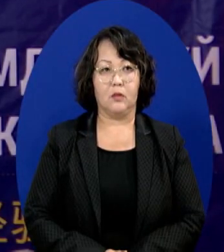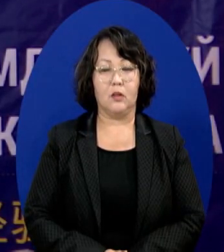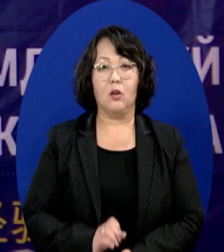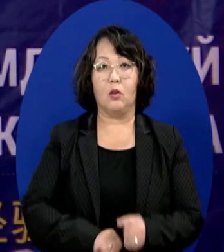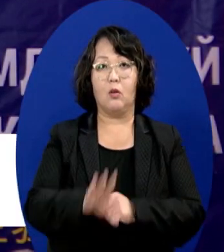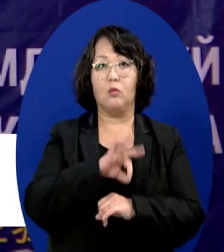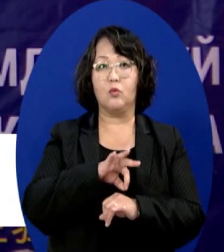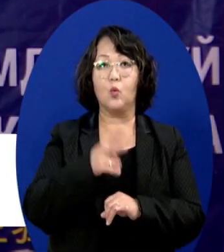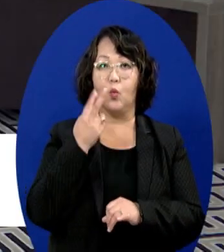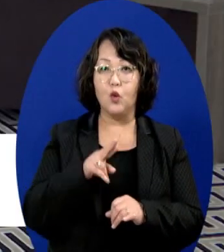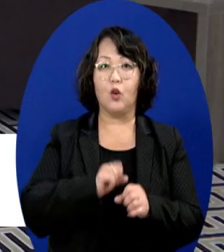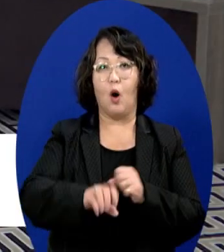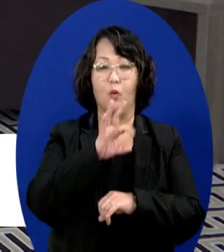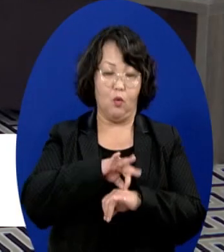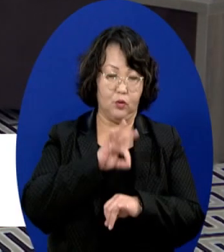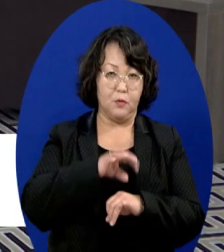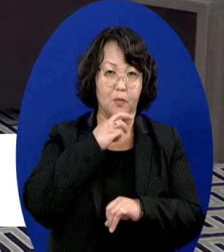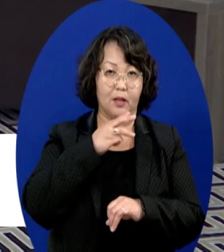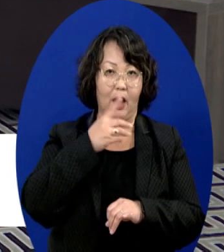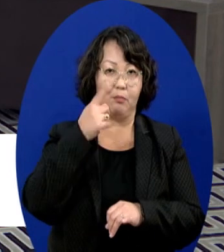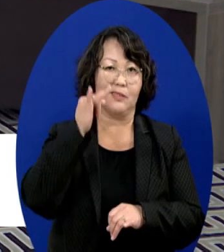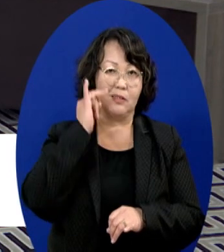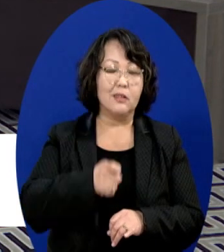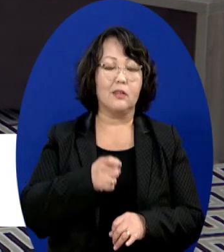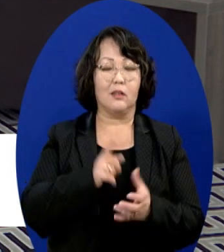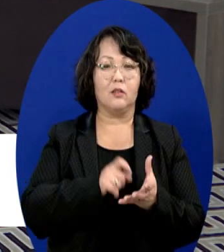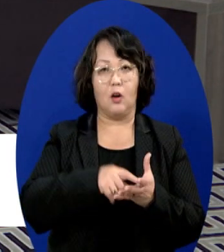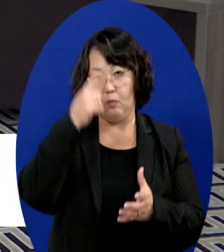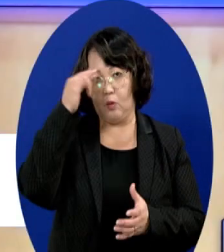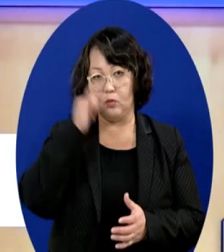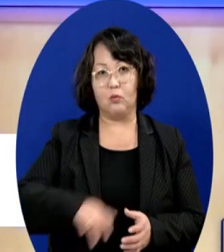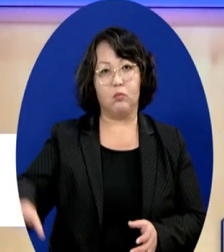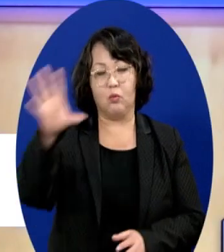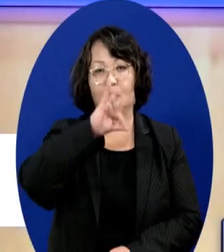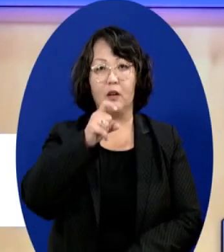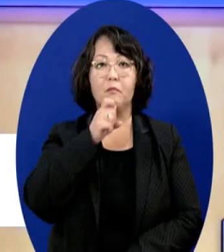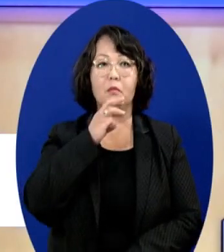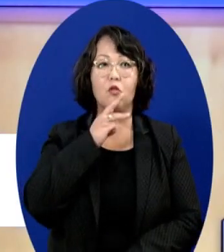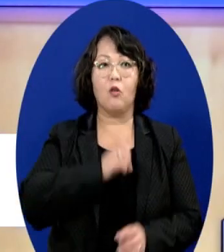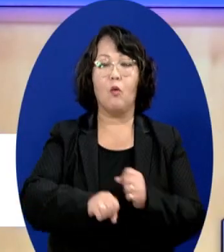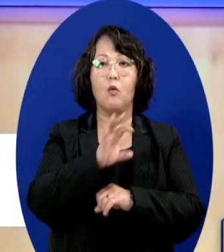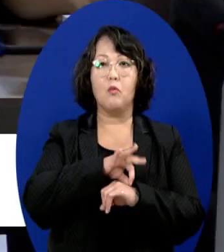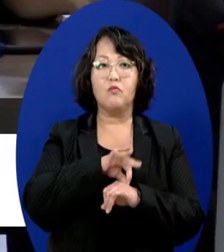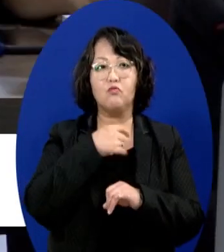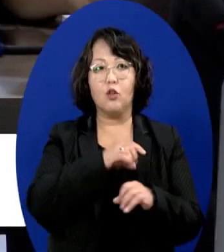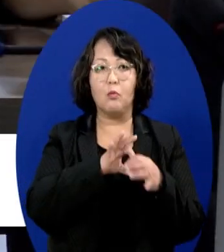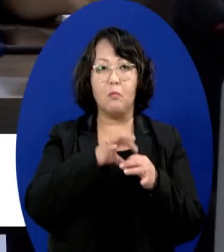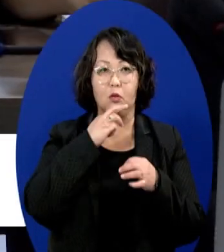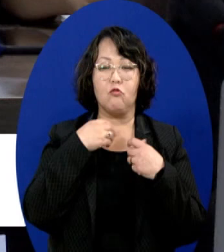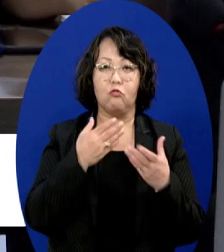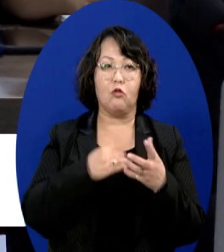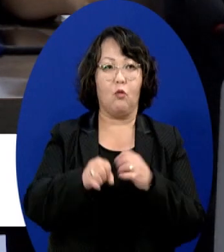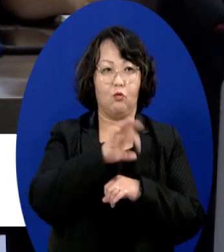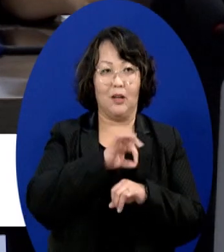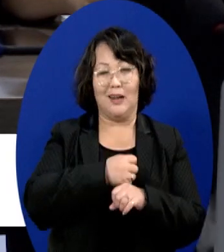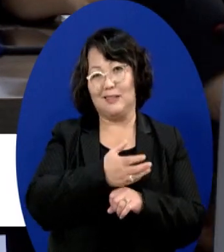Цар тахал гарснаас хойш ковидын мэдээлэл хамгийн эрэлттэй болсон. Монголын бүх хэвлэл мэдээлэл нэгэн зэрэг ковидын мэдээг дамжуулж байлаа. Цар тахал гарснаас